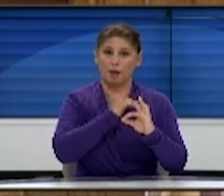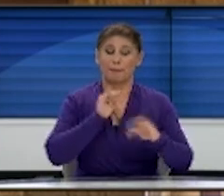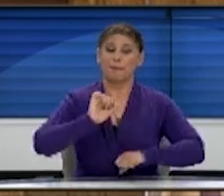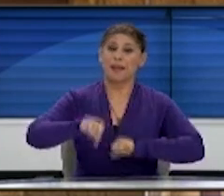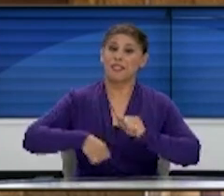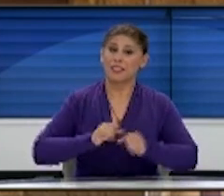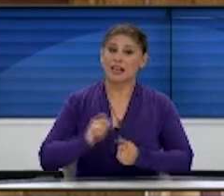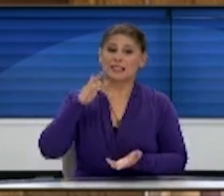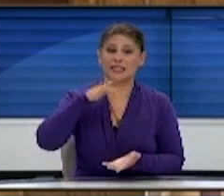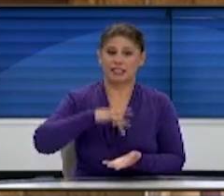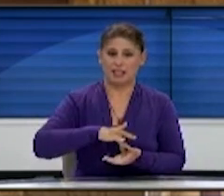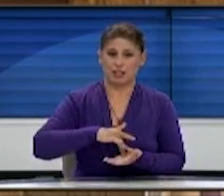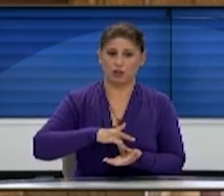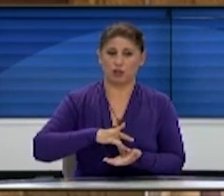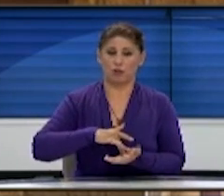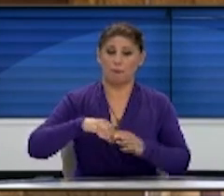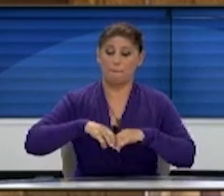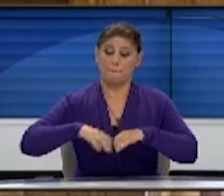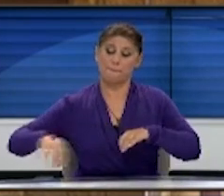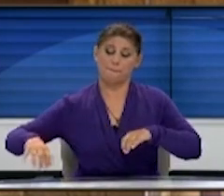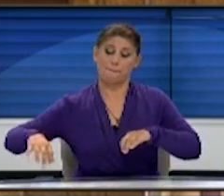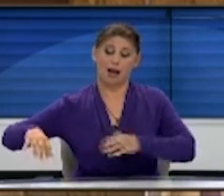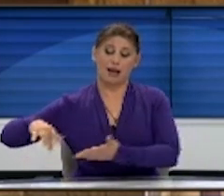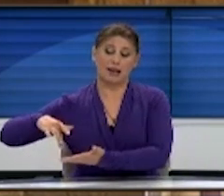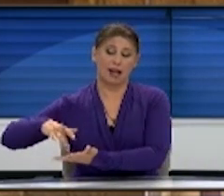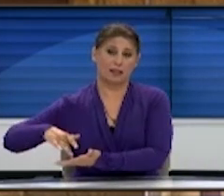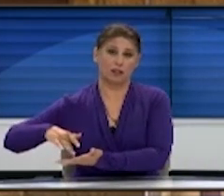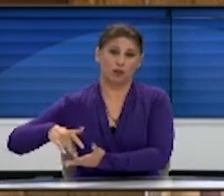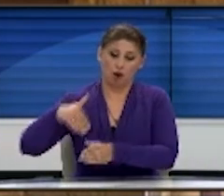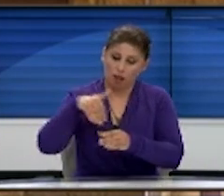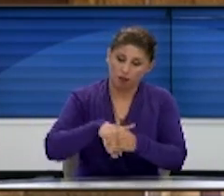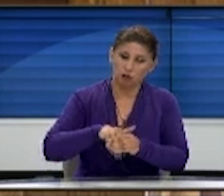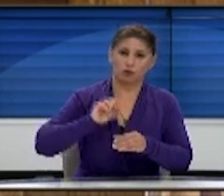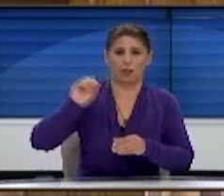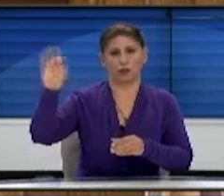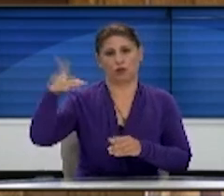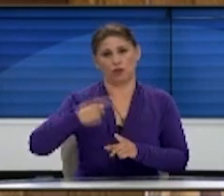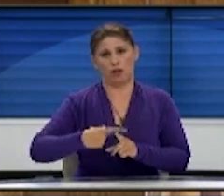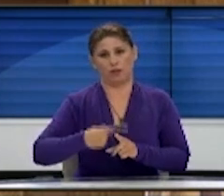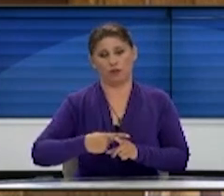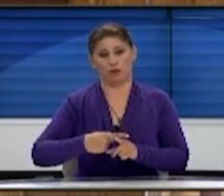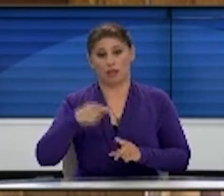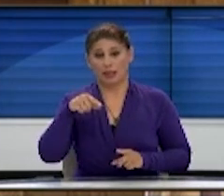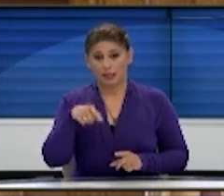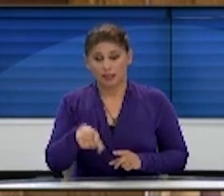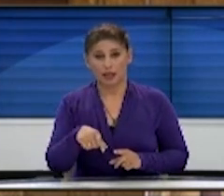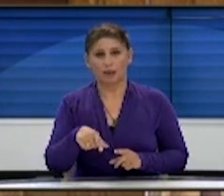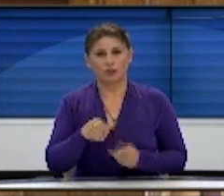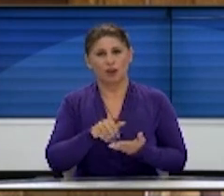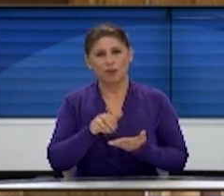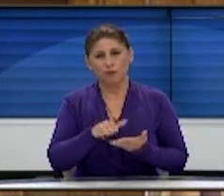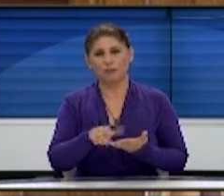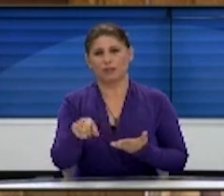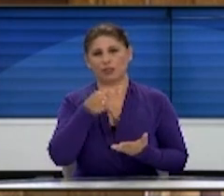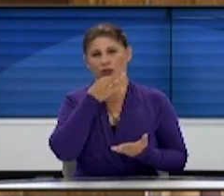τη δράση κέντρων και παράκεντρων εντός και εκτός Ελλάδας. Και αυτό αποφύγατε